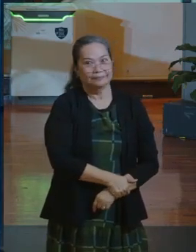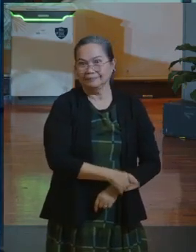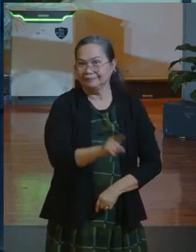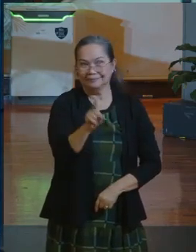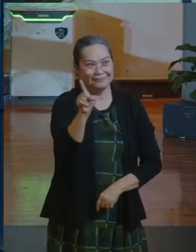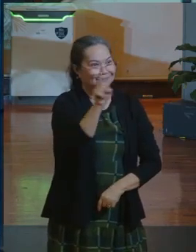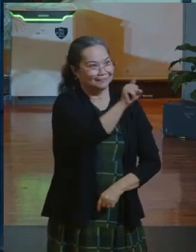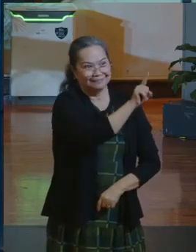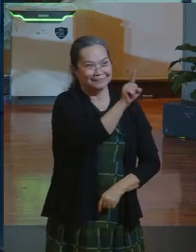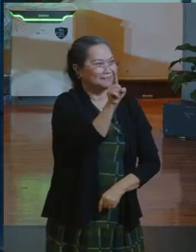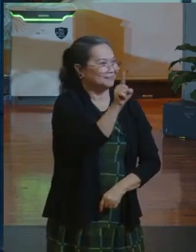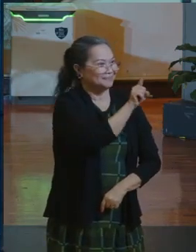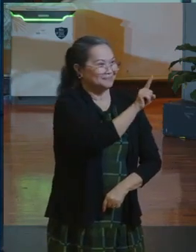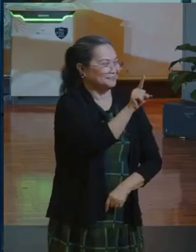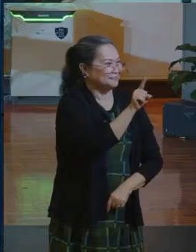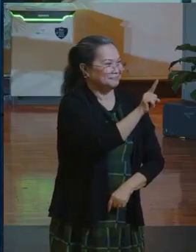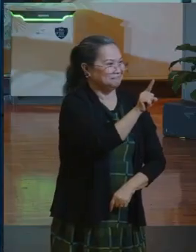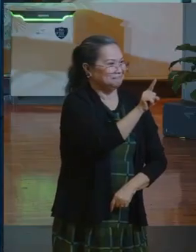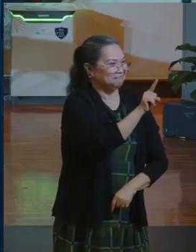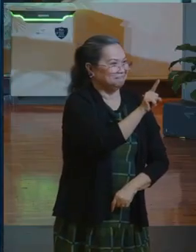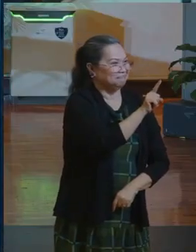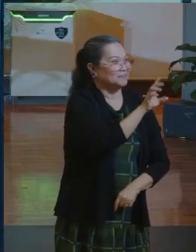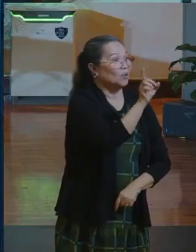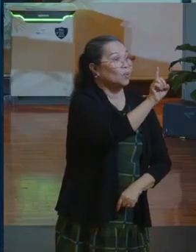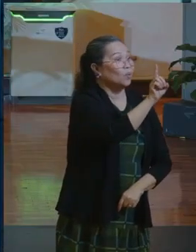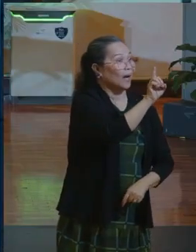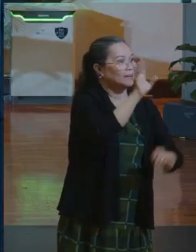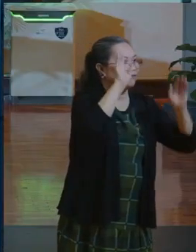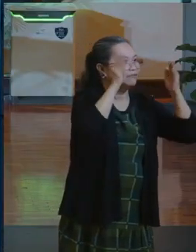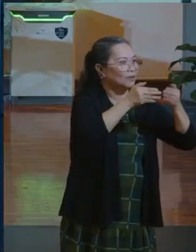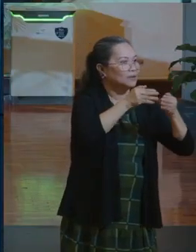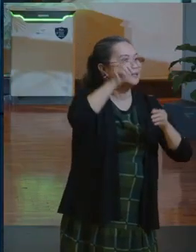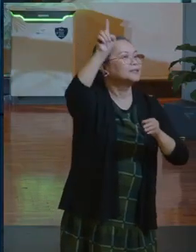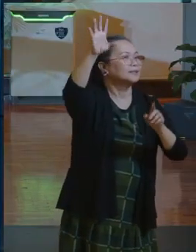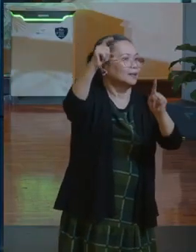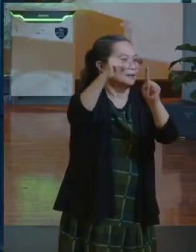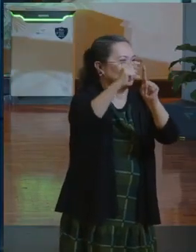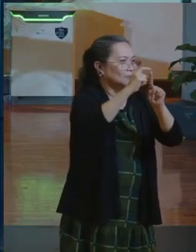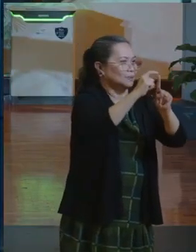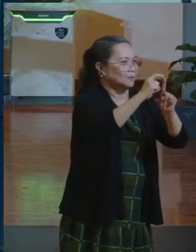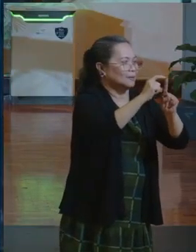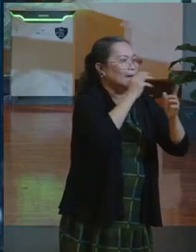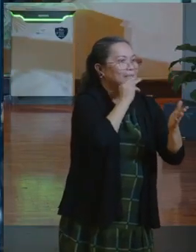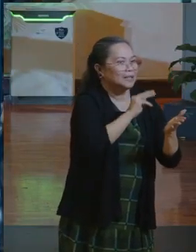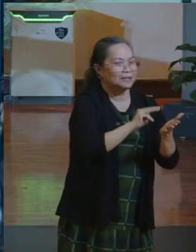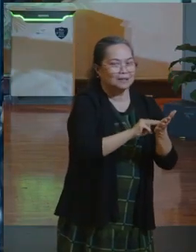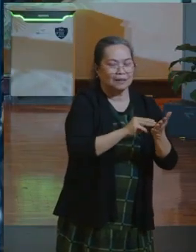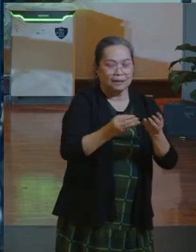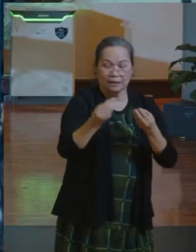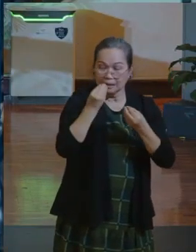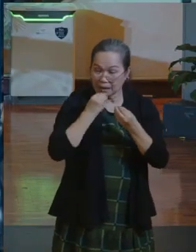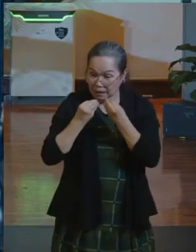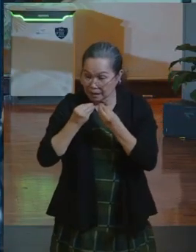Kahit na saan, kahit na kailang, kahit na ano pa. Kahit kapain tayo o hindi.